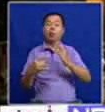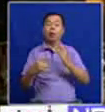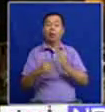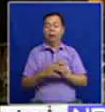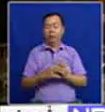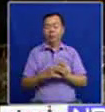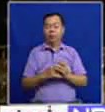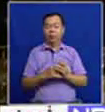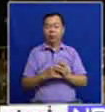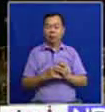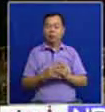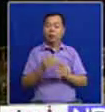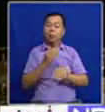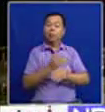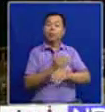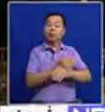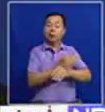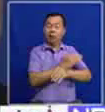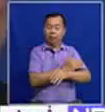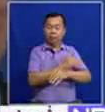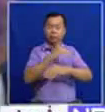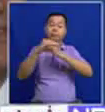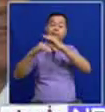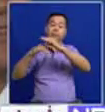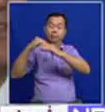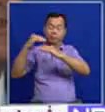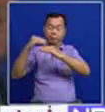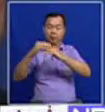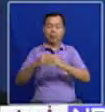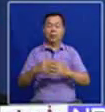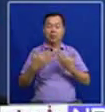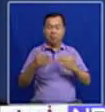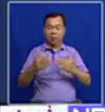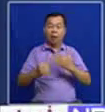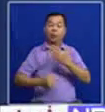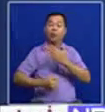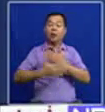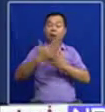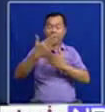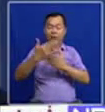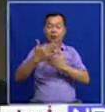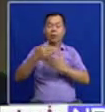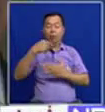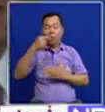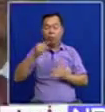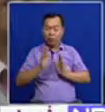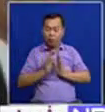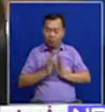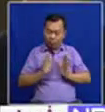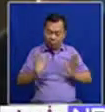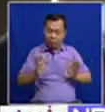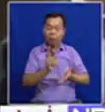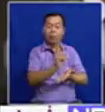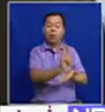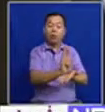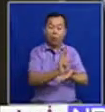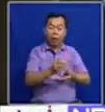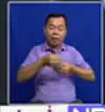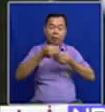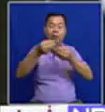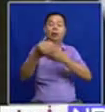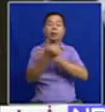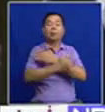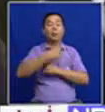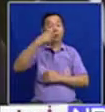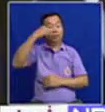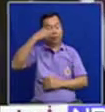ายในการพัฒนาอย่างยั่งยืนโอกาสนี้นายกรัฐมนตรีได้กล่าวขอบคุณ ITU ที่มอบรางวัลให้กับประเทศไทย